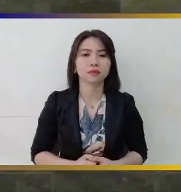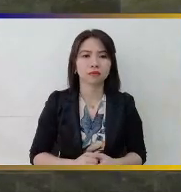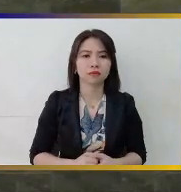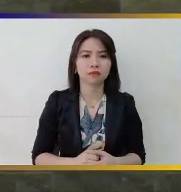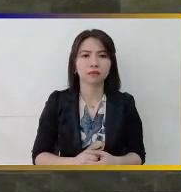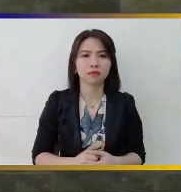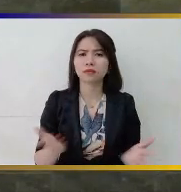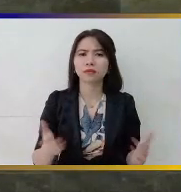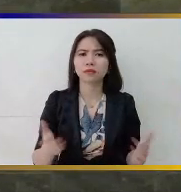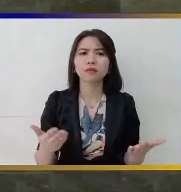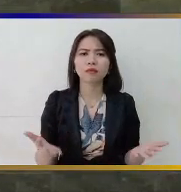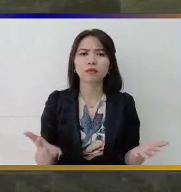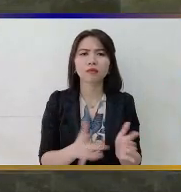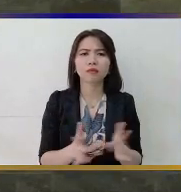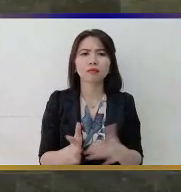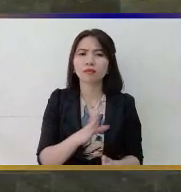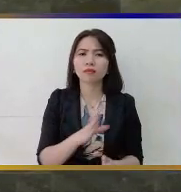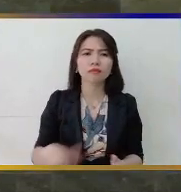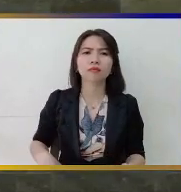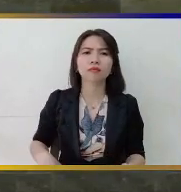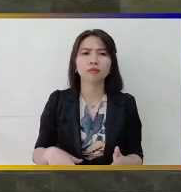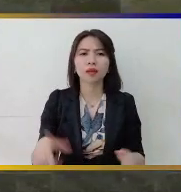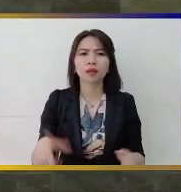Panginoon? Nasa isang lugar